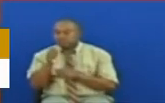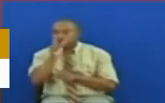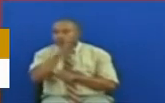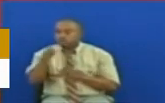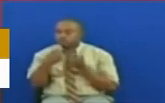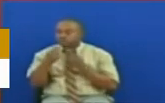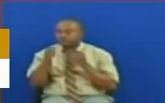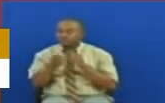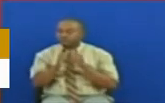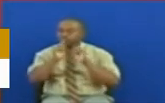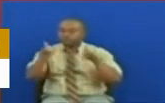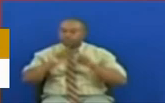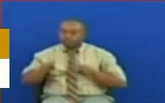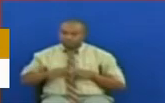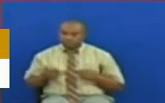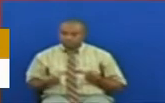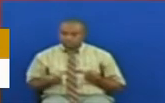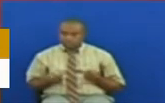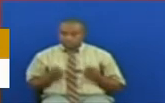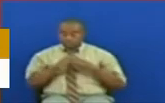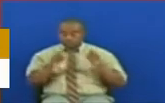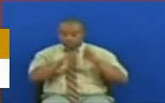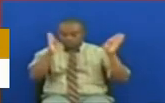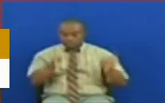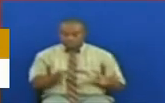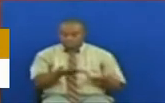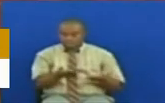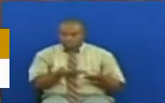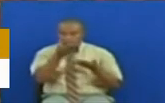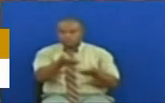tofauti kabisa na kile kilichopo mezani. Asante sana.